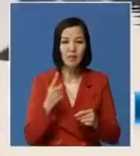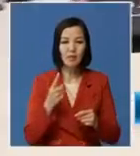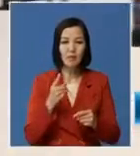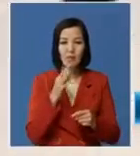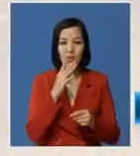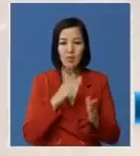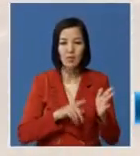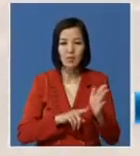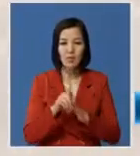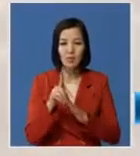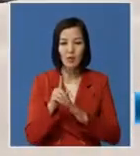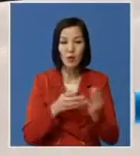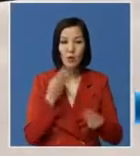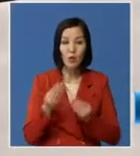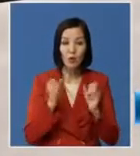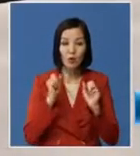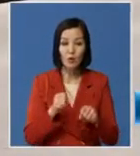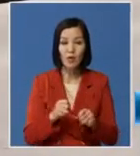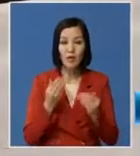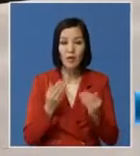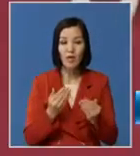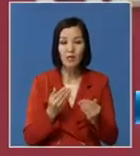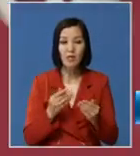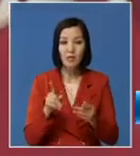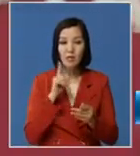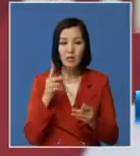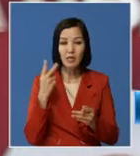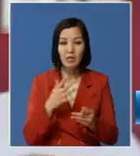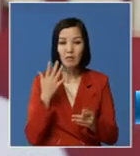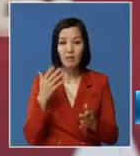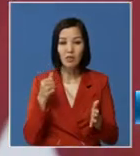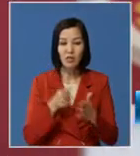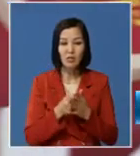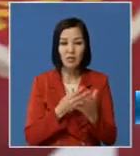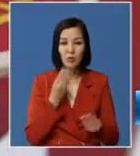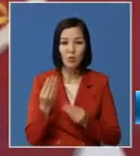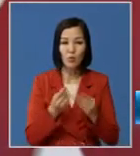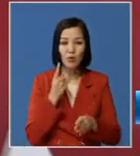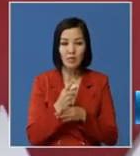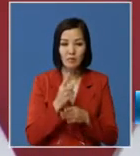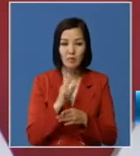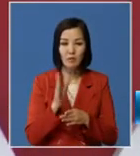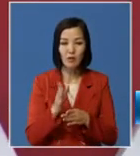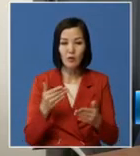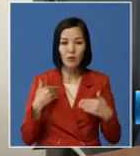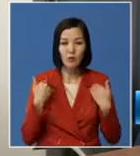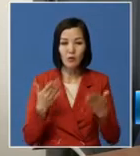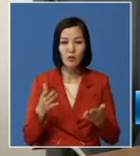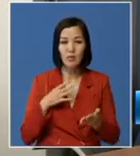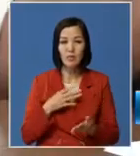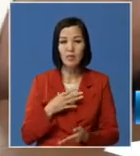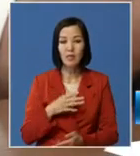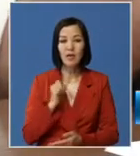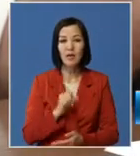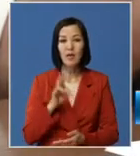келген азамат құмар ойын ойнай алады. Биыл парламент мүшелері жастарға 25 жасқа жетпей құмар ойын ойнауға тыйым салуға ұсыныс тастады. Ақпан